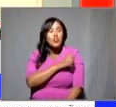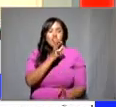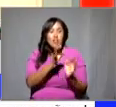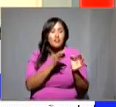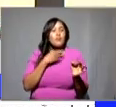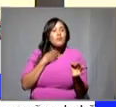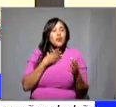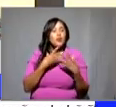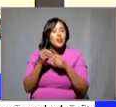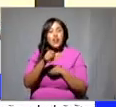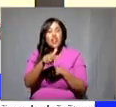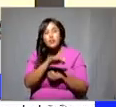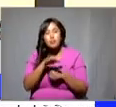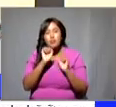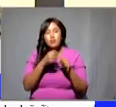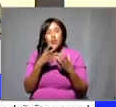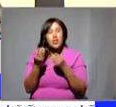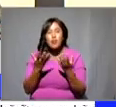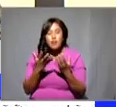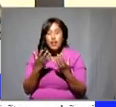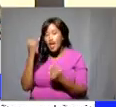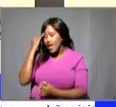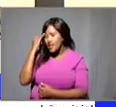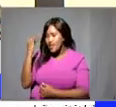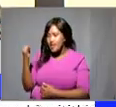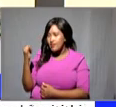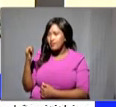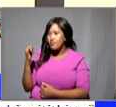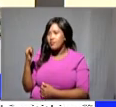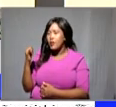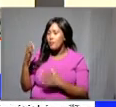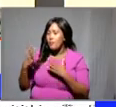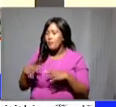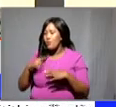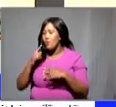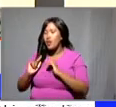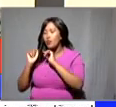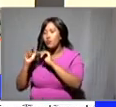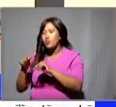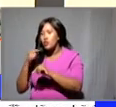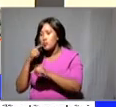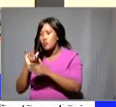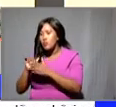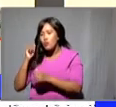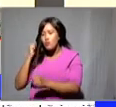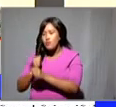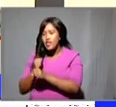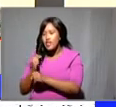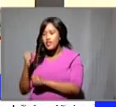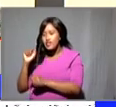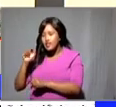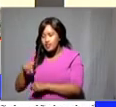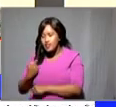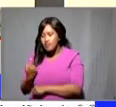ni kuingithie. In fact, ideally, re, ona tu adrama rokali, turamera meke kidugeta go self